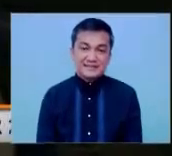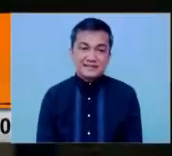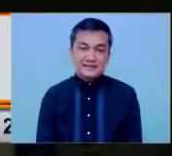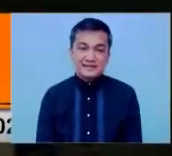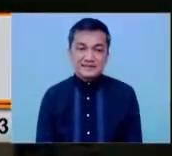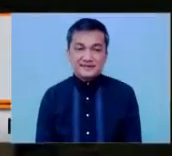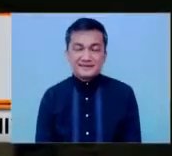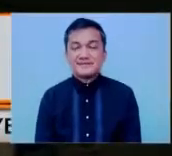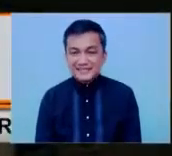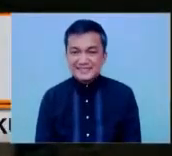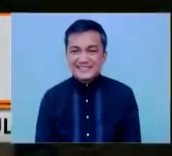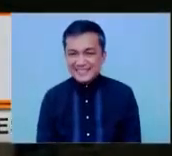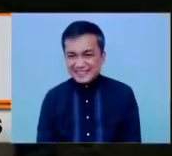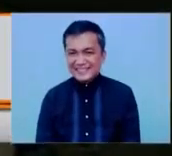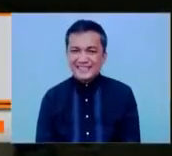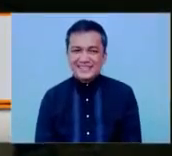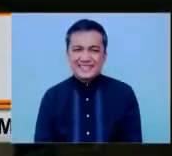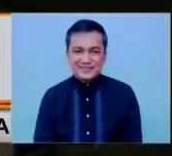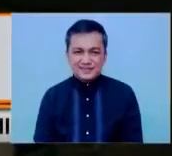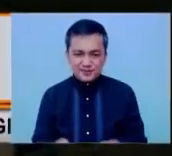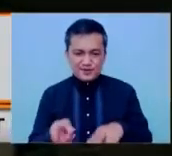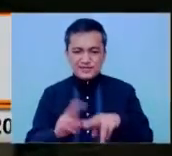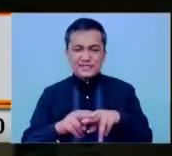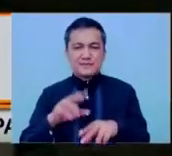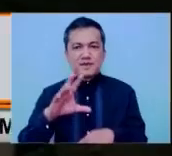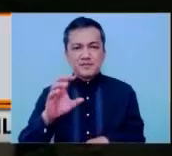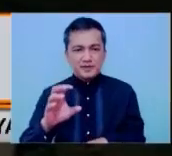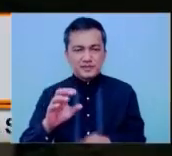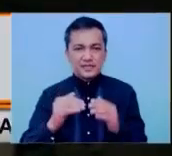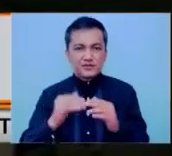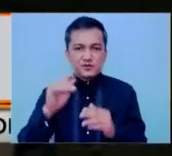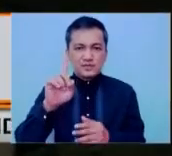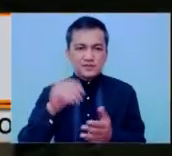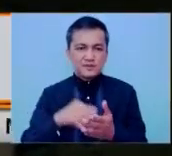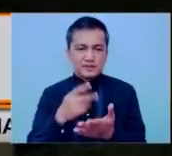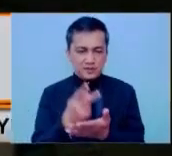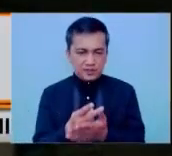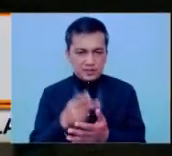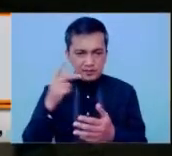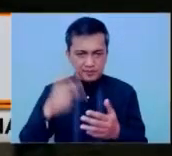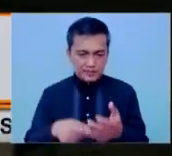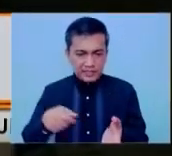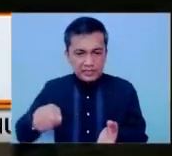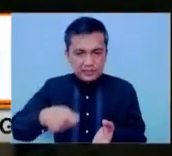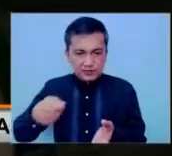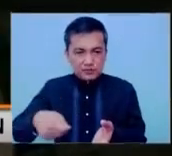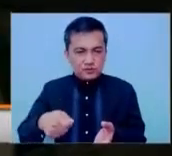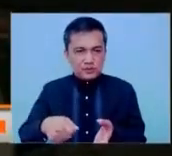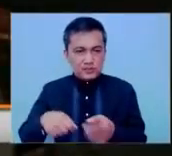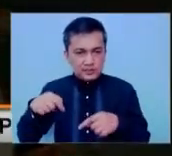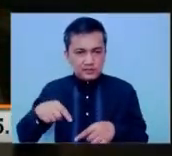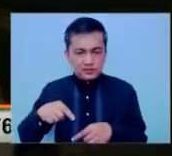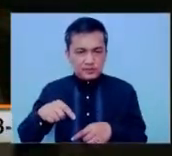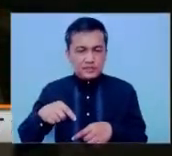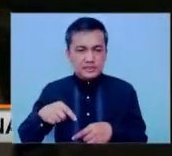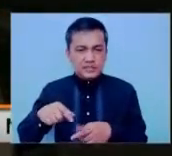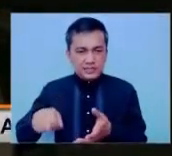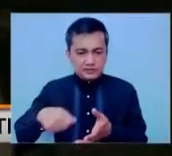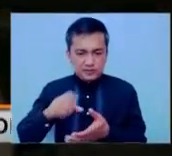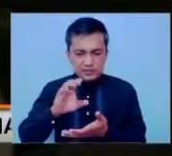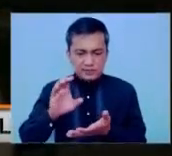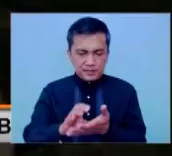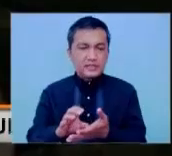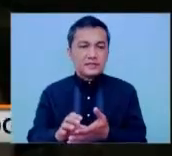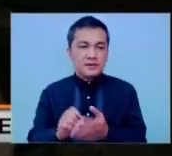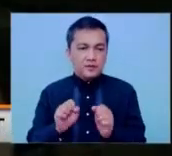Nako, Cheryl, tumaas ng 500 hanggang 1,000 pesos ang presyo ng lechon dito sa Lechon Capital of the Philippines. At pwede